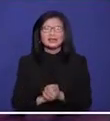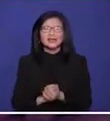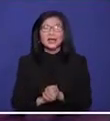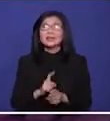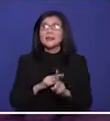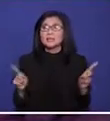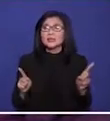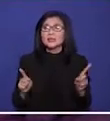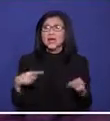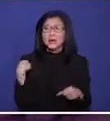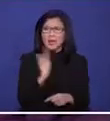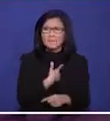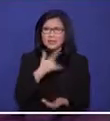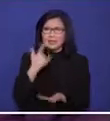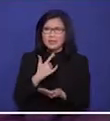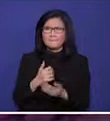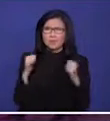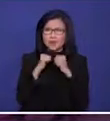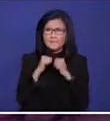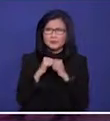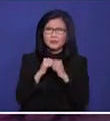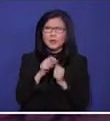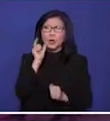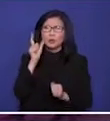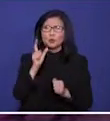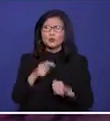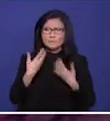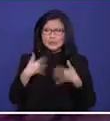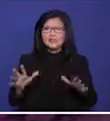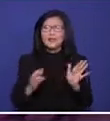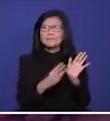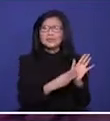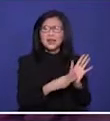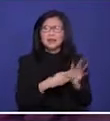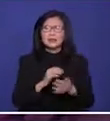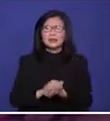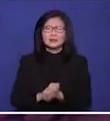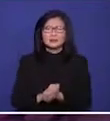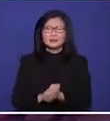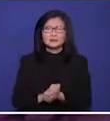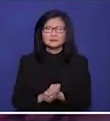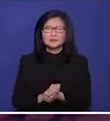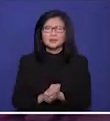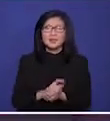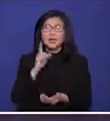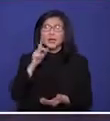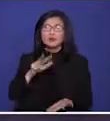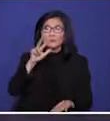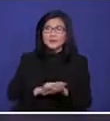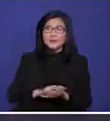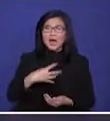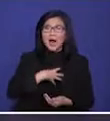Tapi kami tetap berkomitmen untuk menyelesaikan masalah HAM ini. Dan untuk menjamin hak-hak